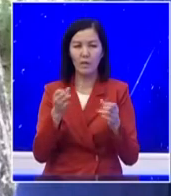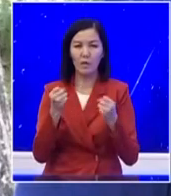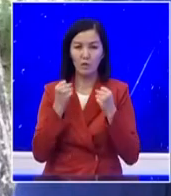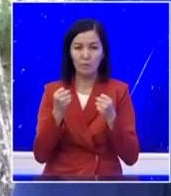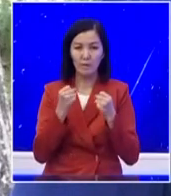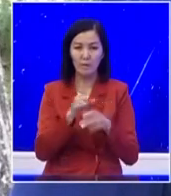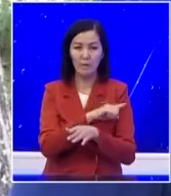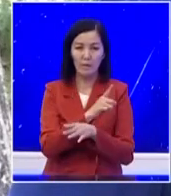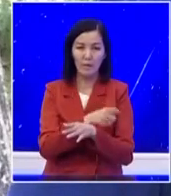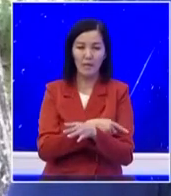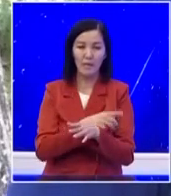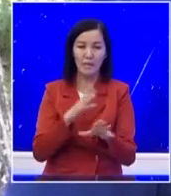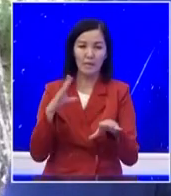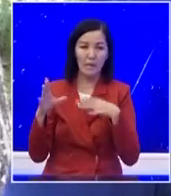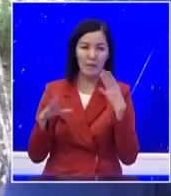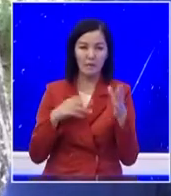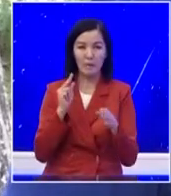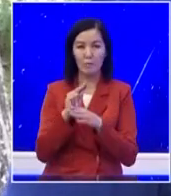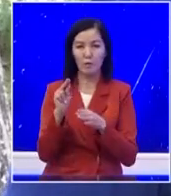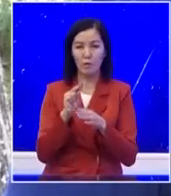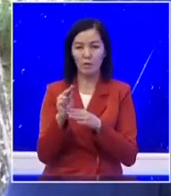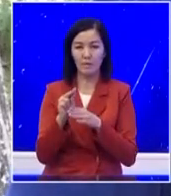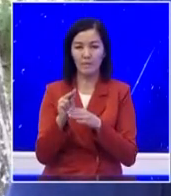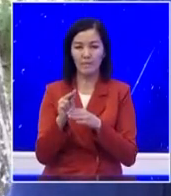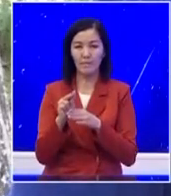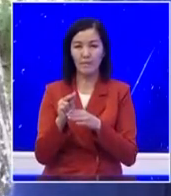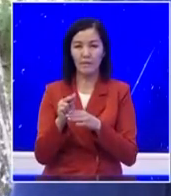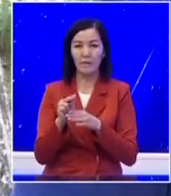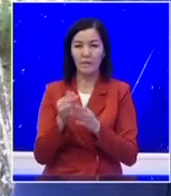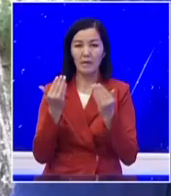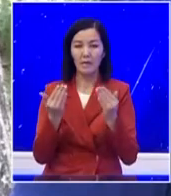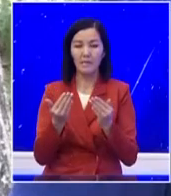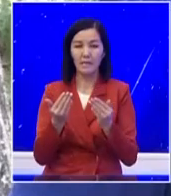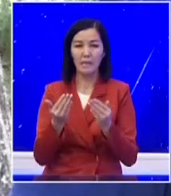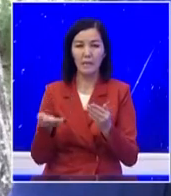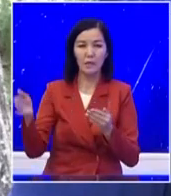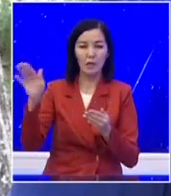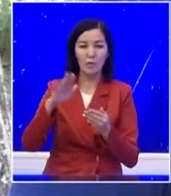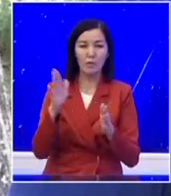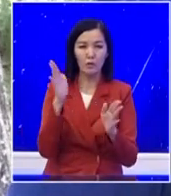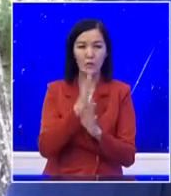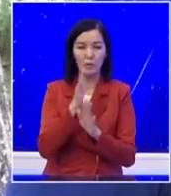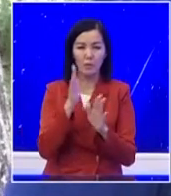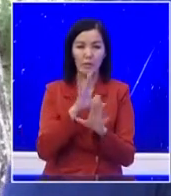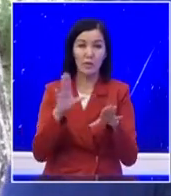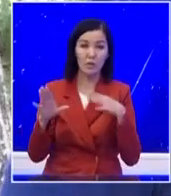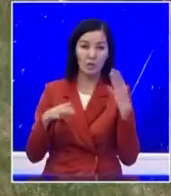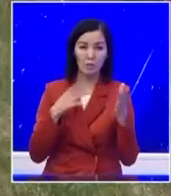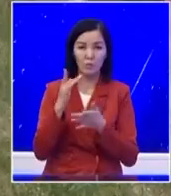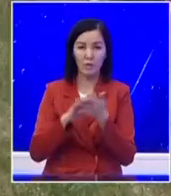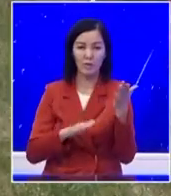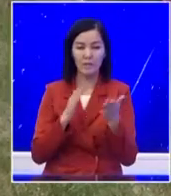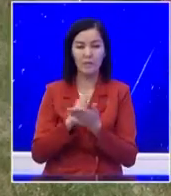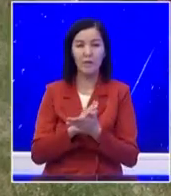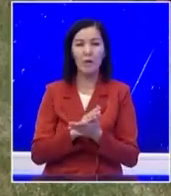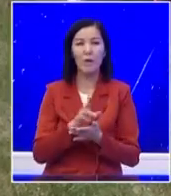сияқты мықты палуандарды дайындаған кісі. Сол кісінің методикасымен мен келіп, қазір осы елді мекенде жаттығу жасатып жатқан оқушыларыма.